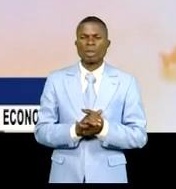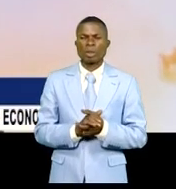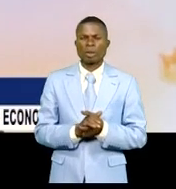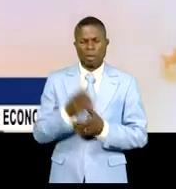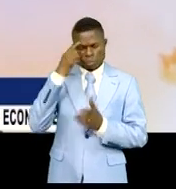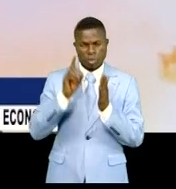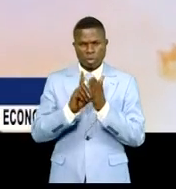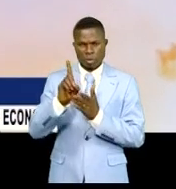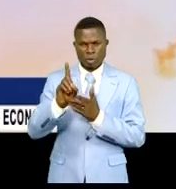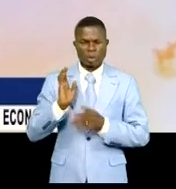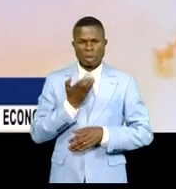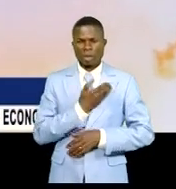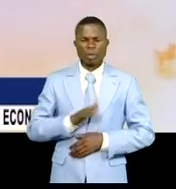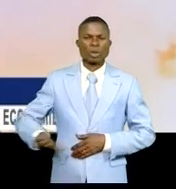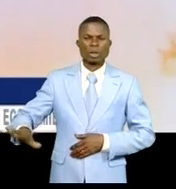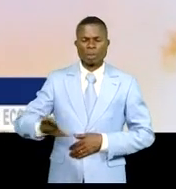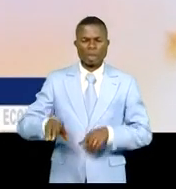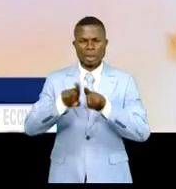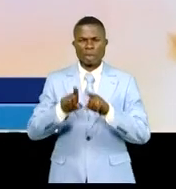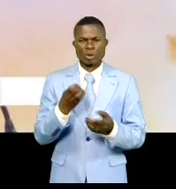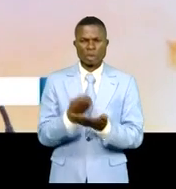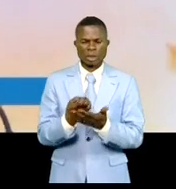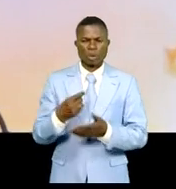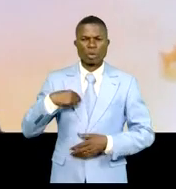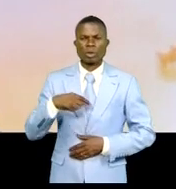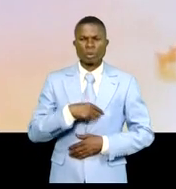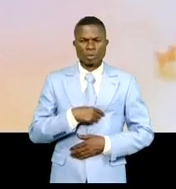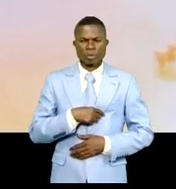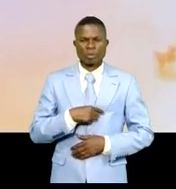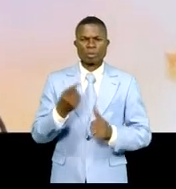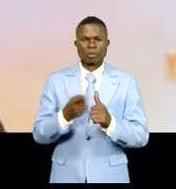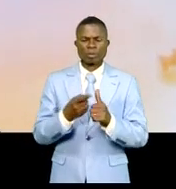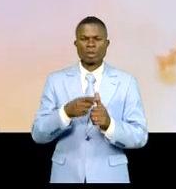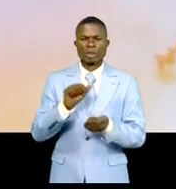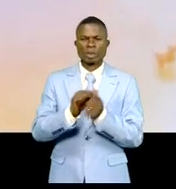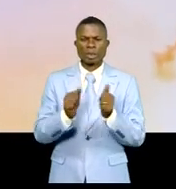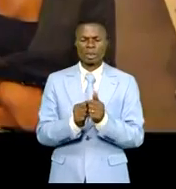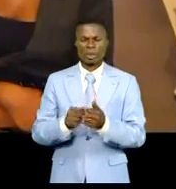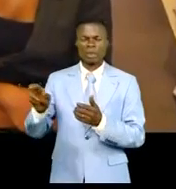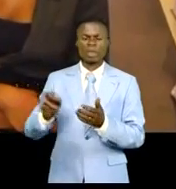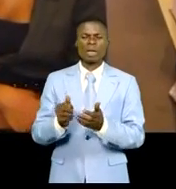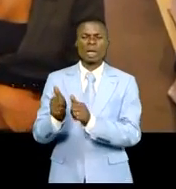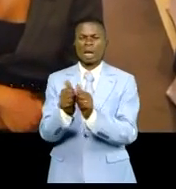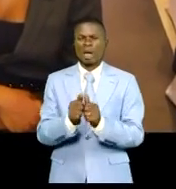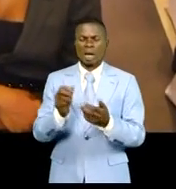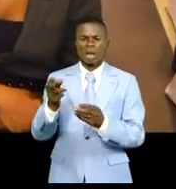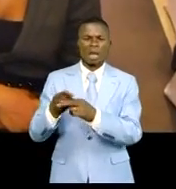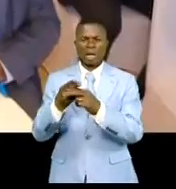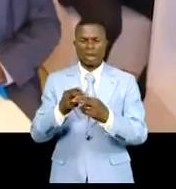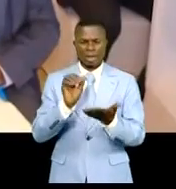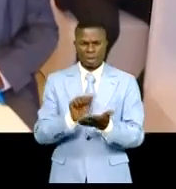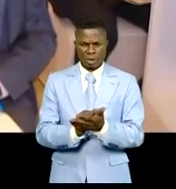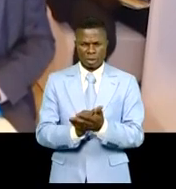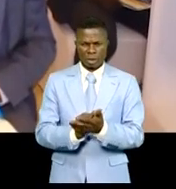le développement de notre économie, je cite le secteur des assurances. À l'initiative